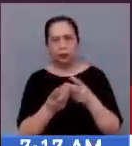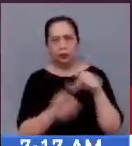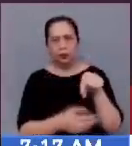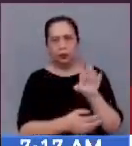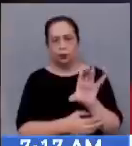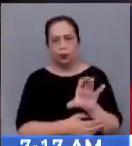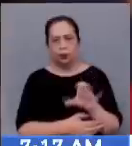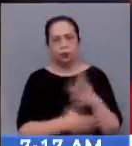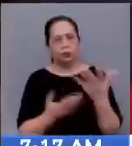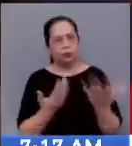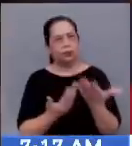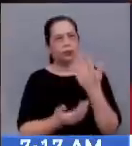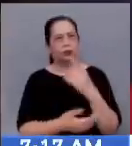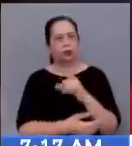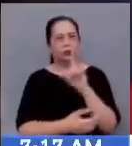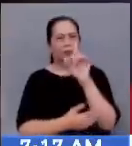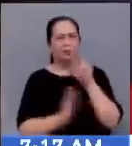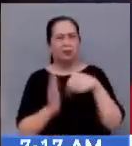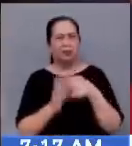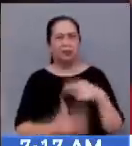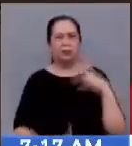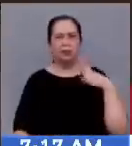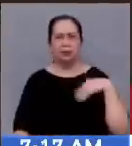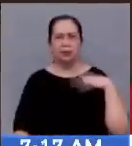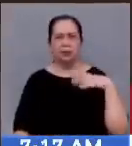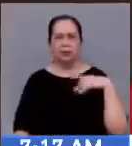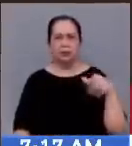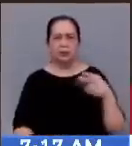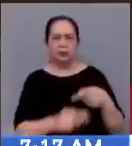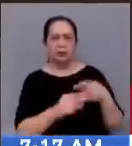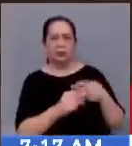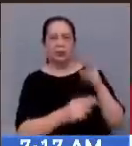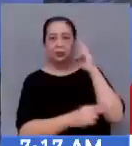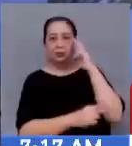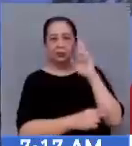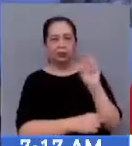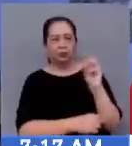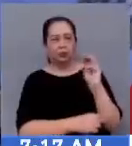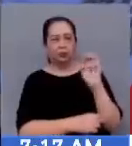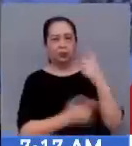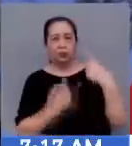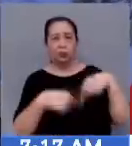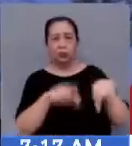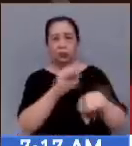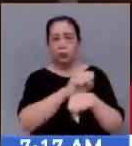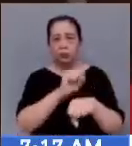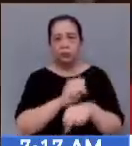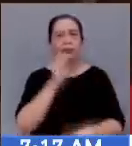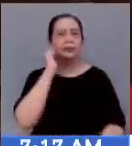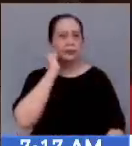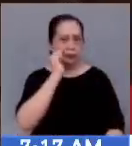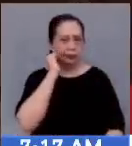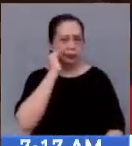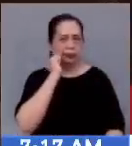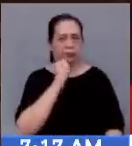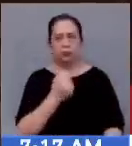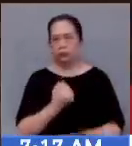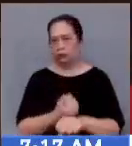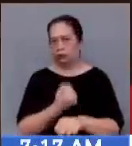daw ng isang oras ang paghihintay ni Romeo ng masasakyan papasok sa trabaho araw-araw. Mahirap din.